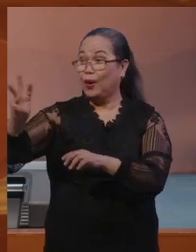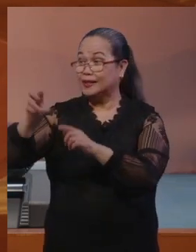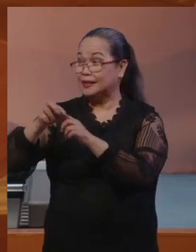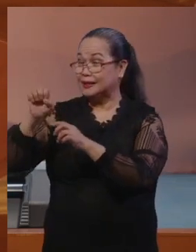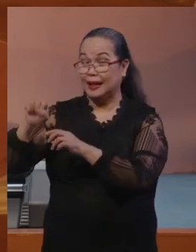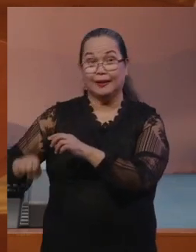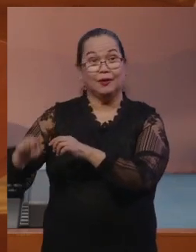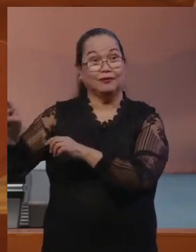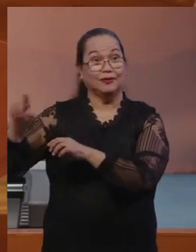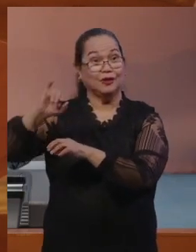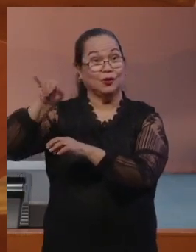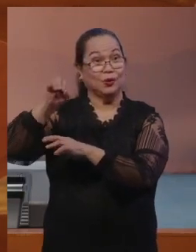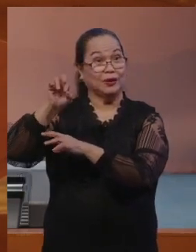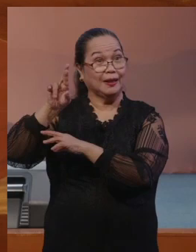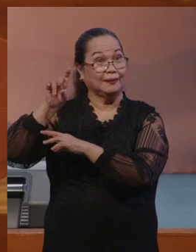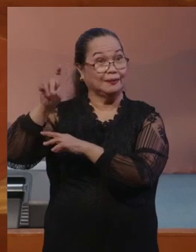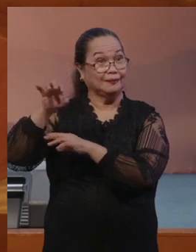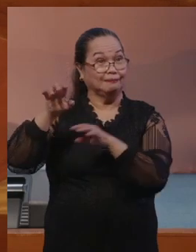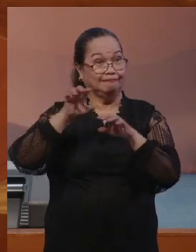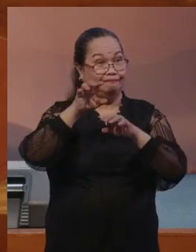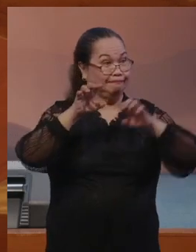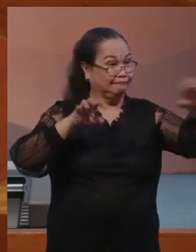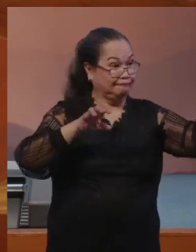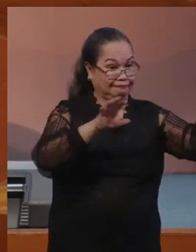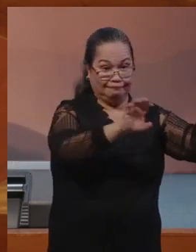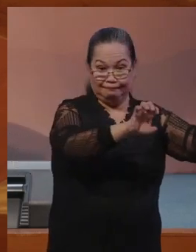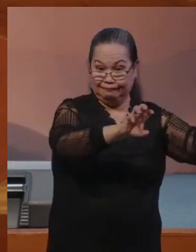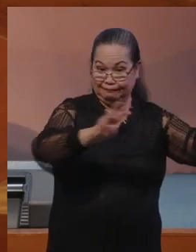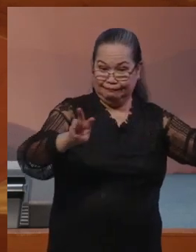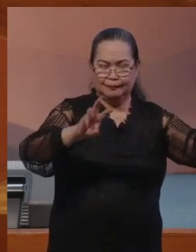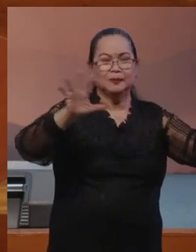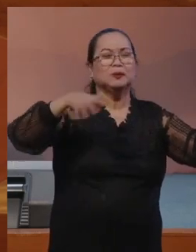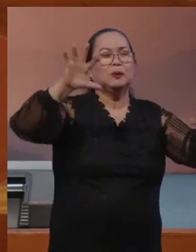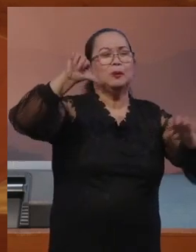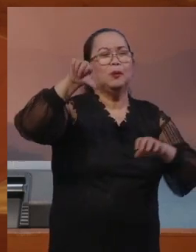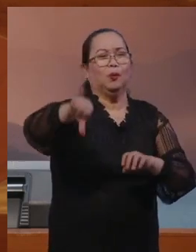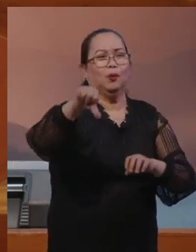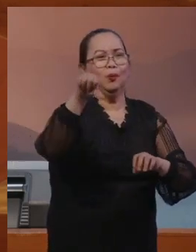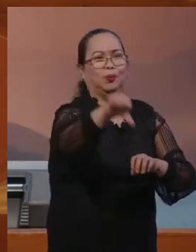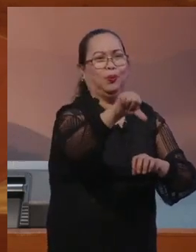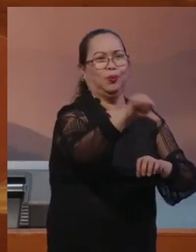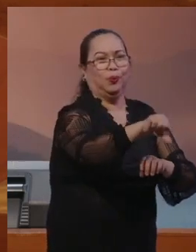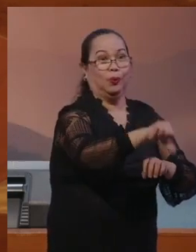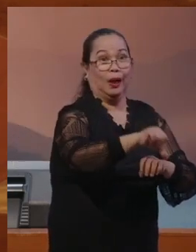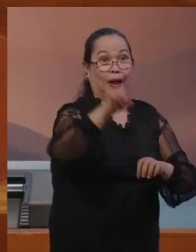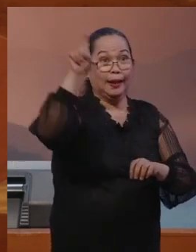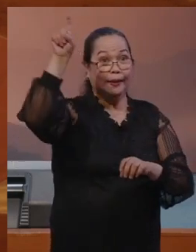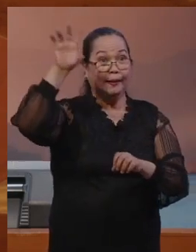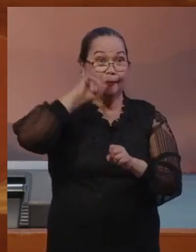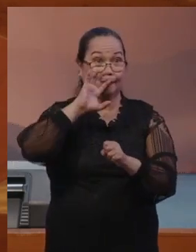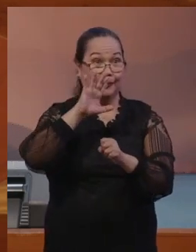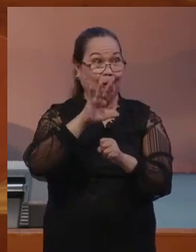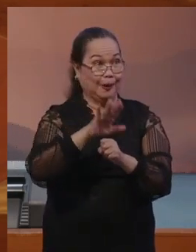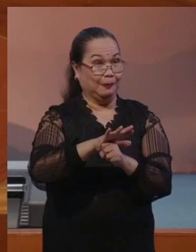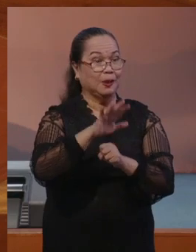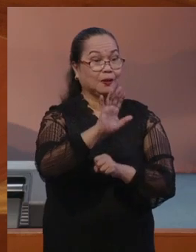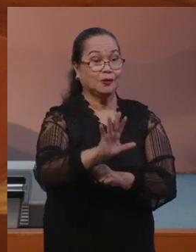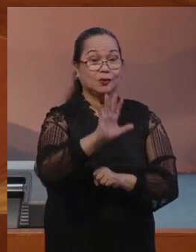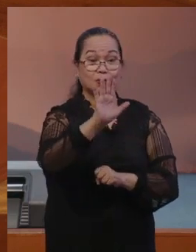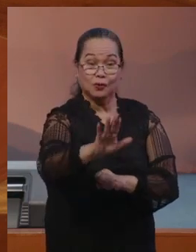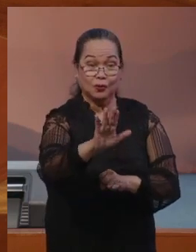Jordan. So east side, west side, nakuha nilang lahat. Yung pinangako ng Diyos, Joshua chapter 1 verses 2